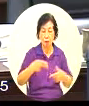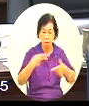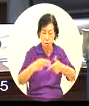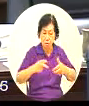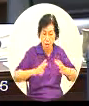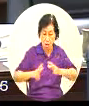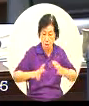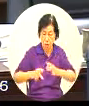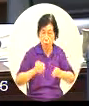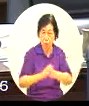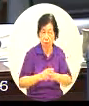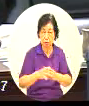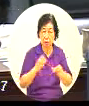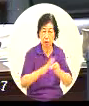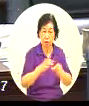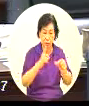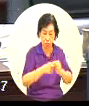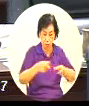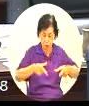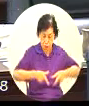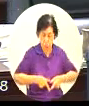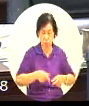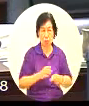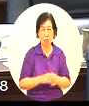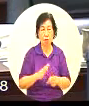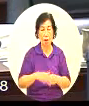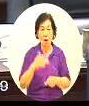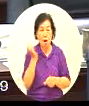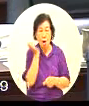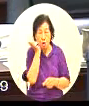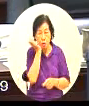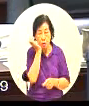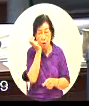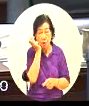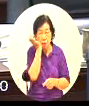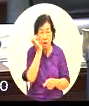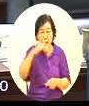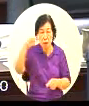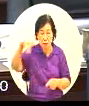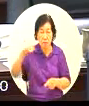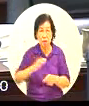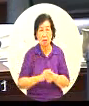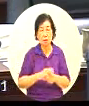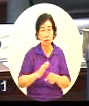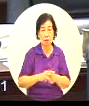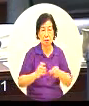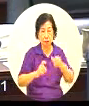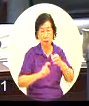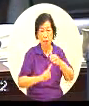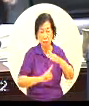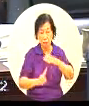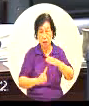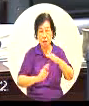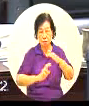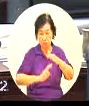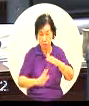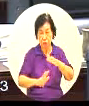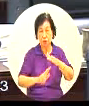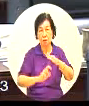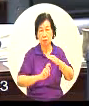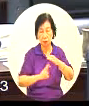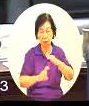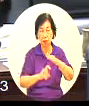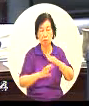基山内、伫公山内、伫林门内、伫高雄市过，国道1号、国道10号、国道7号，拢伫这个所